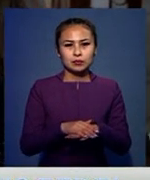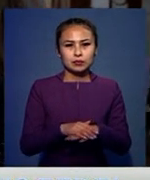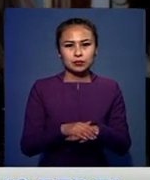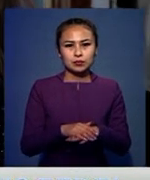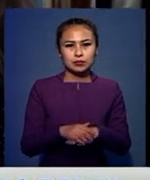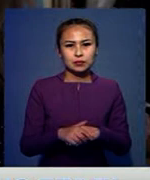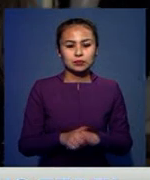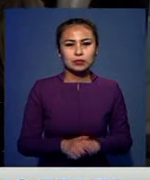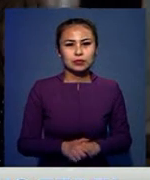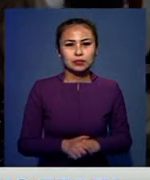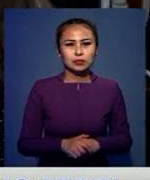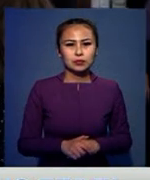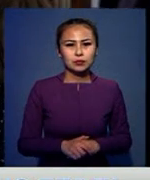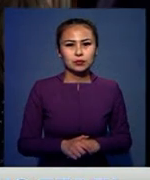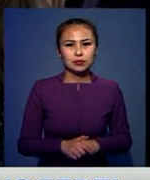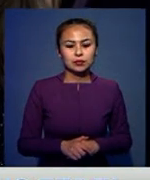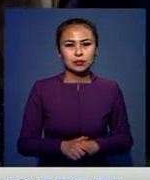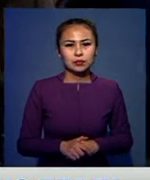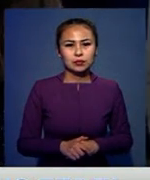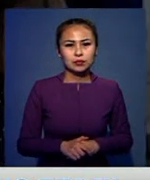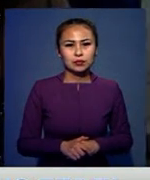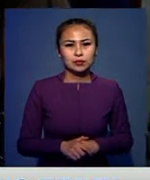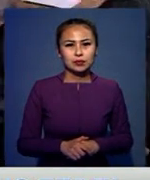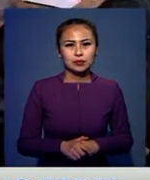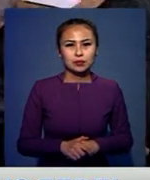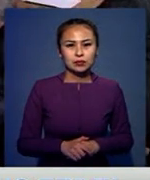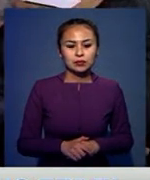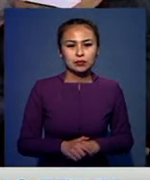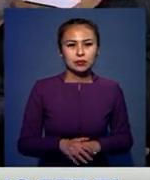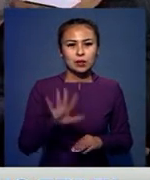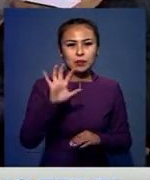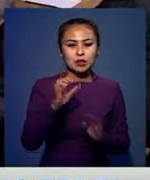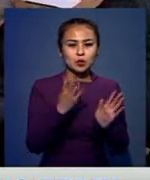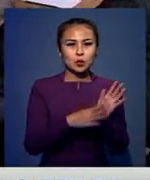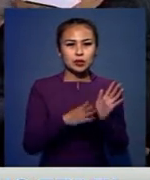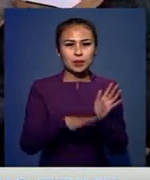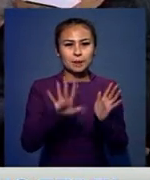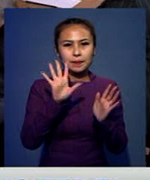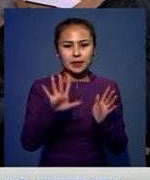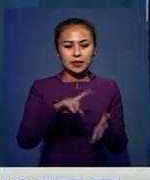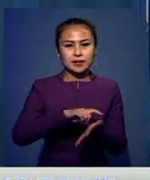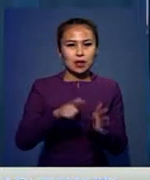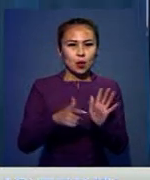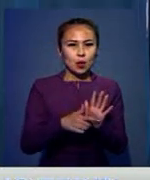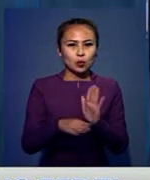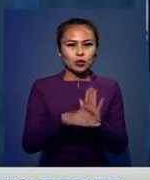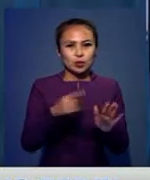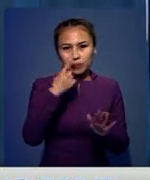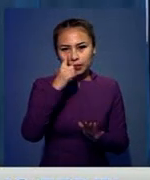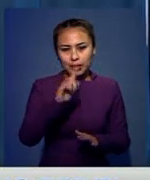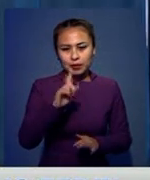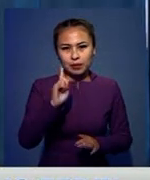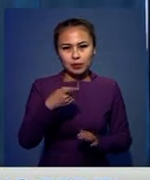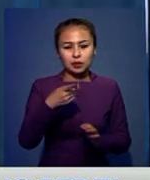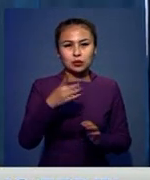қай жақсықта жүрсеңді елдің орны бөлек. 595-ші сайлау учаскісіне